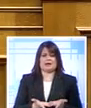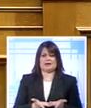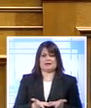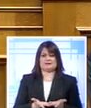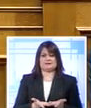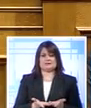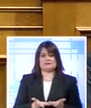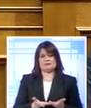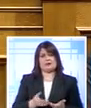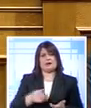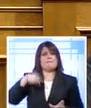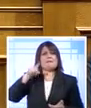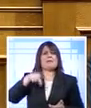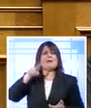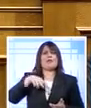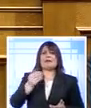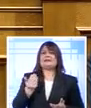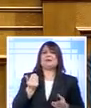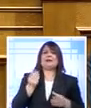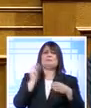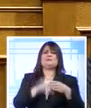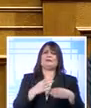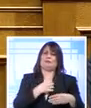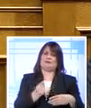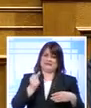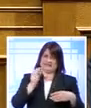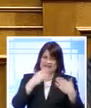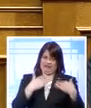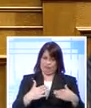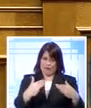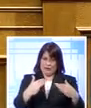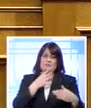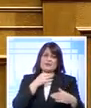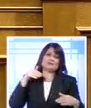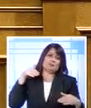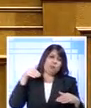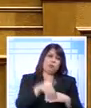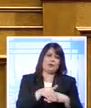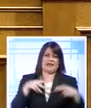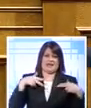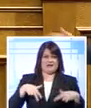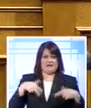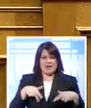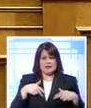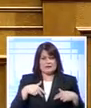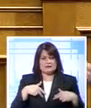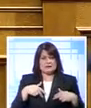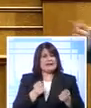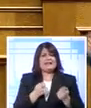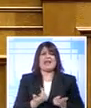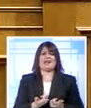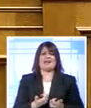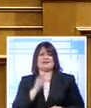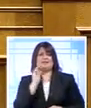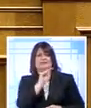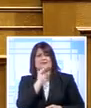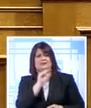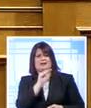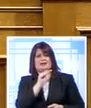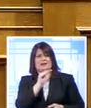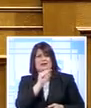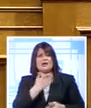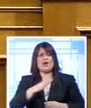Μια μέρα, δύο μέρες πριν την ψήφο εμπιστοσύνη στη Βουλή, την ώρα που καταραίει η κυβέρνηση, να καλείτε και τους τρεις αρχηγούς των όπλων και τον